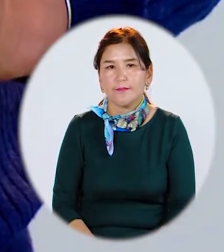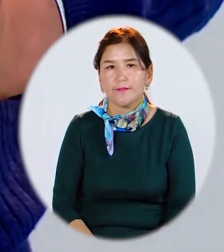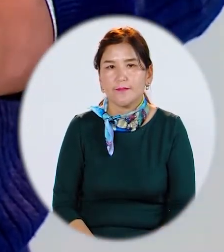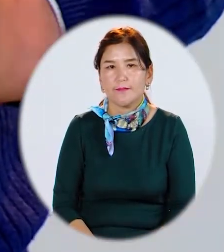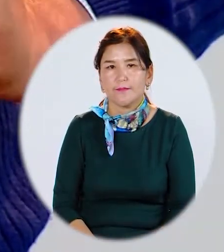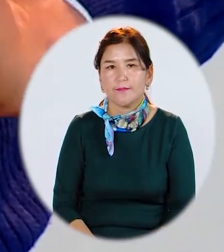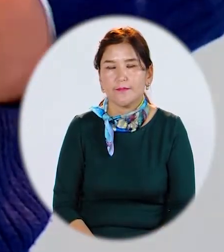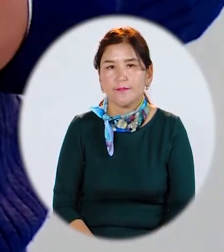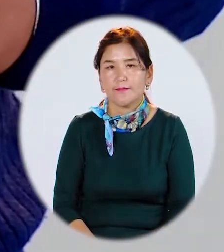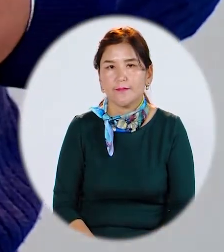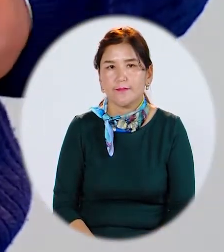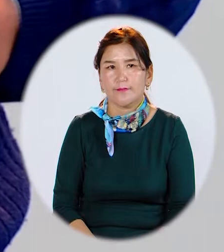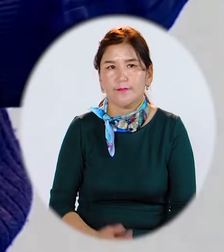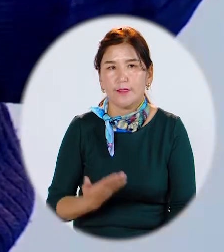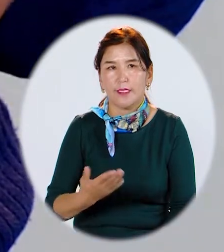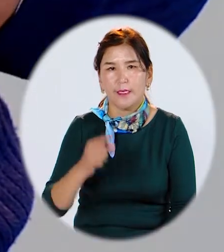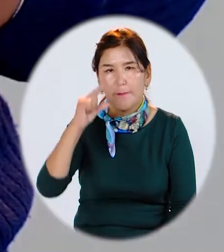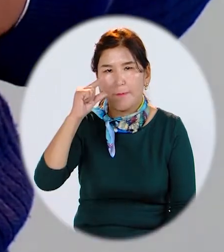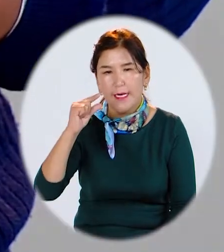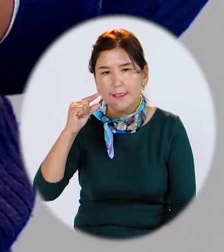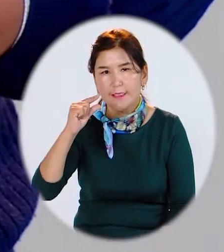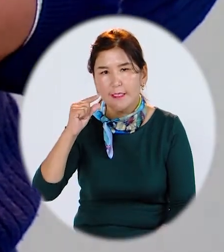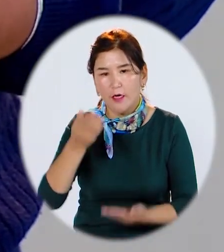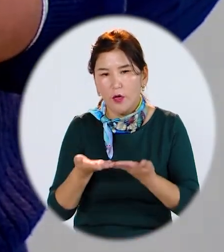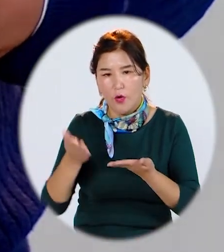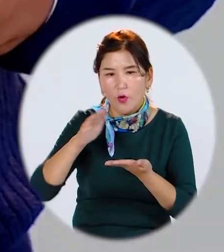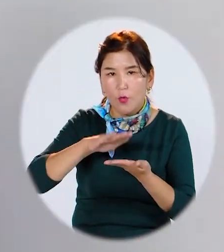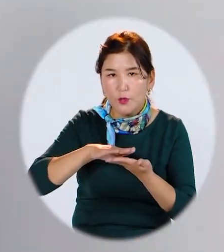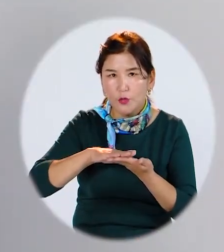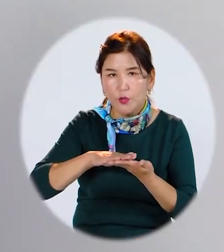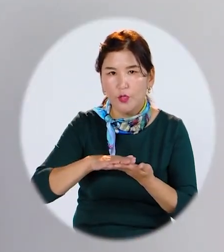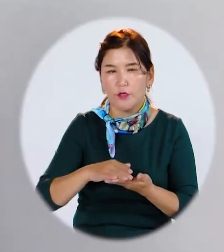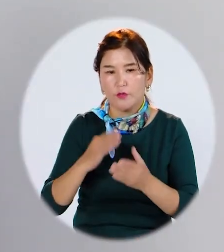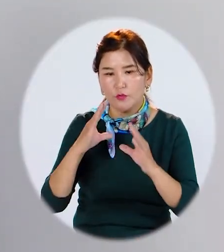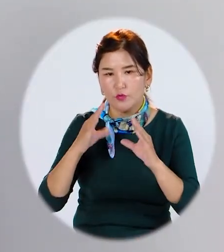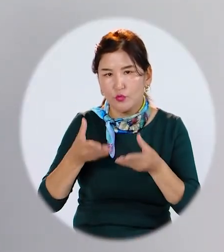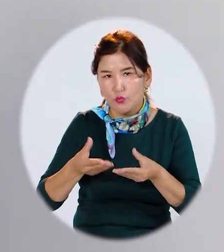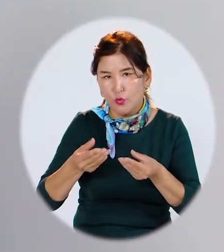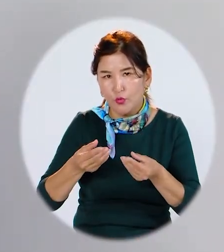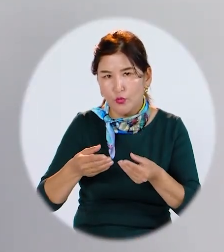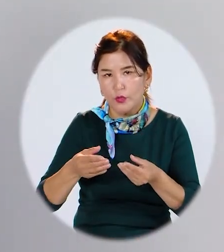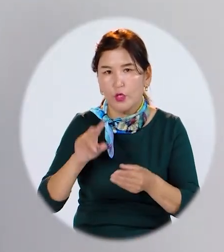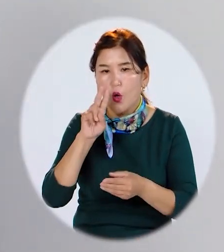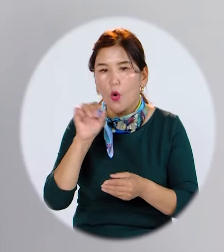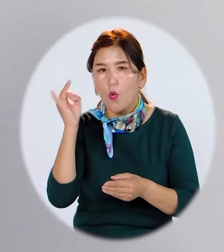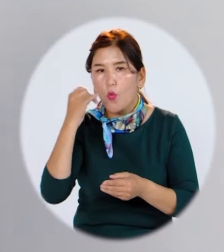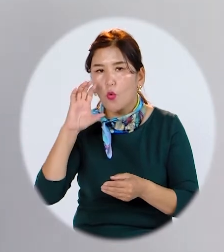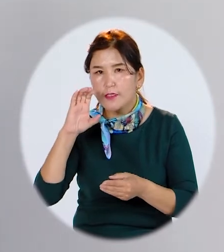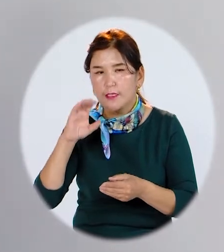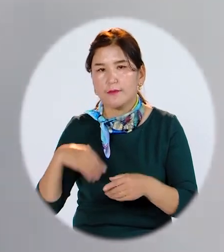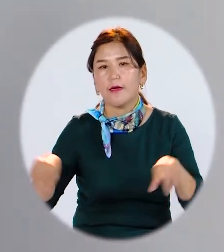За энэ нь жоохон баг зэрэг хомж өгөөд өөрөлдөх юм бол зөөлрүүлж өгнө. Үүсгийгч мөн адил ингэж